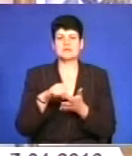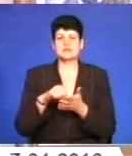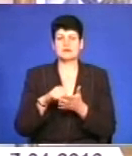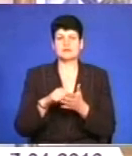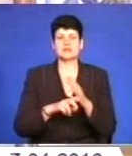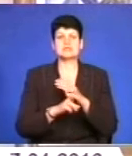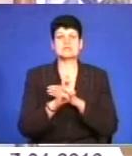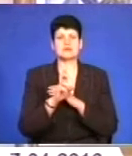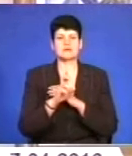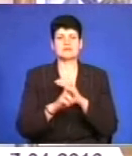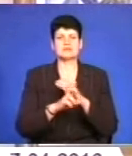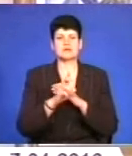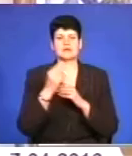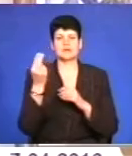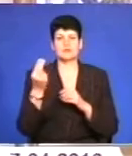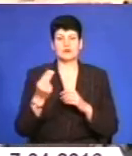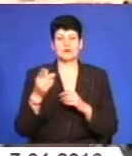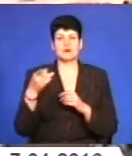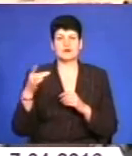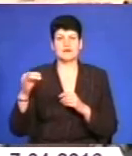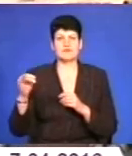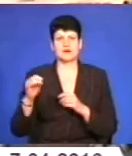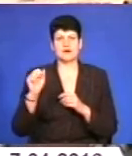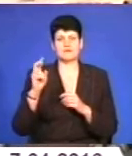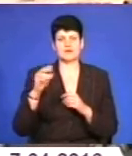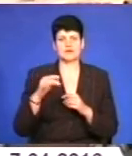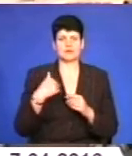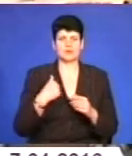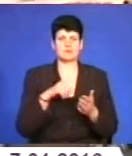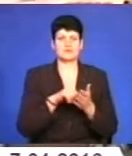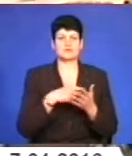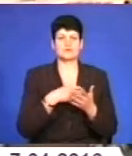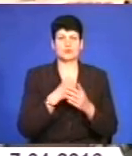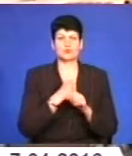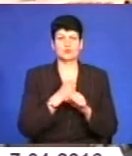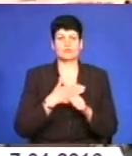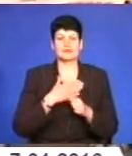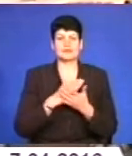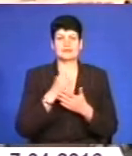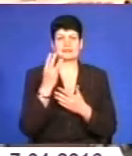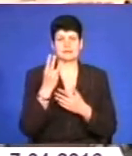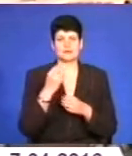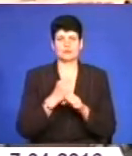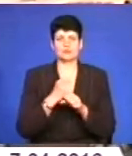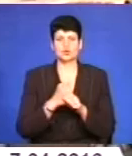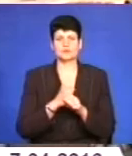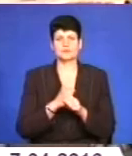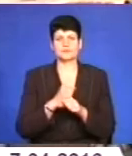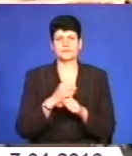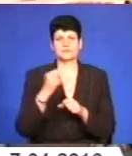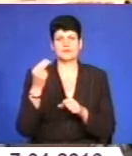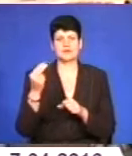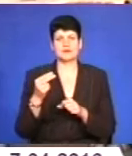церква. Церква намальована акварелью та графікою. На цій виставці я представляю свою роботу. У мене є три роботи, зображені там є